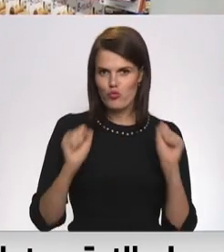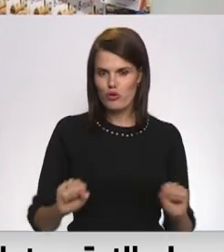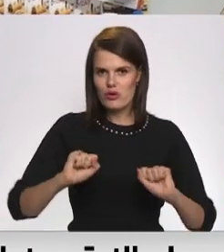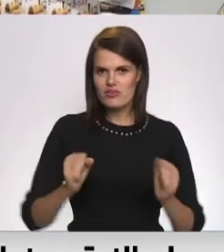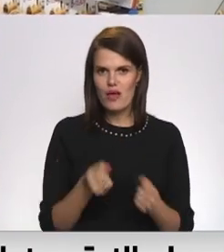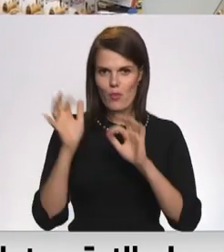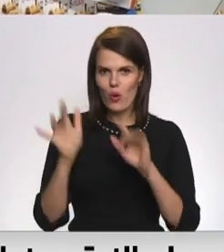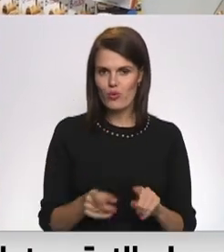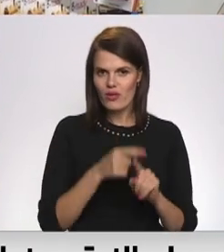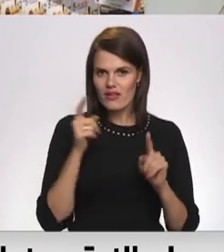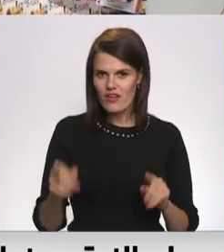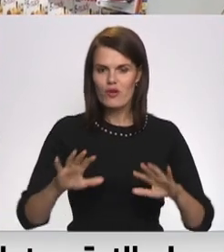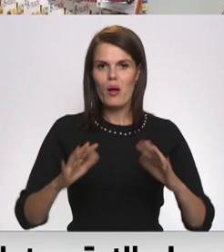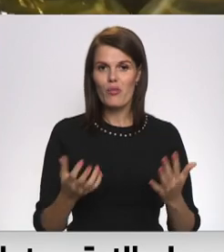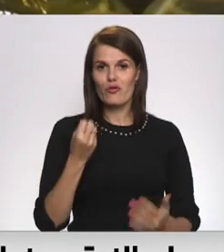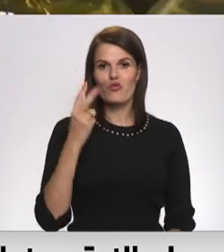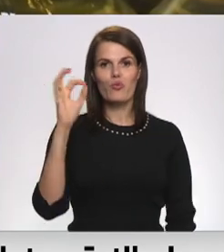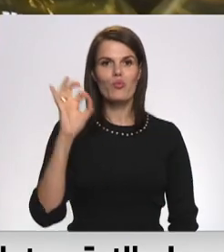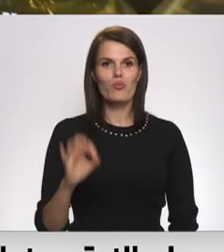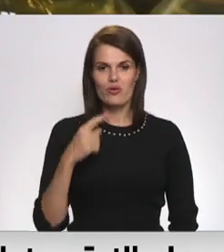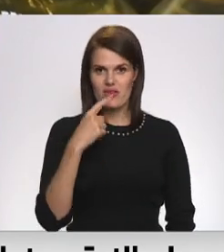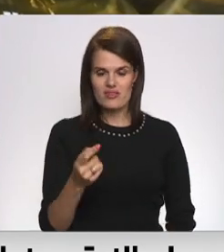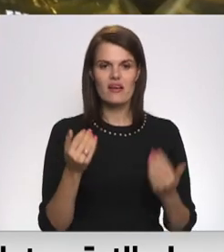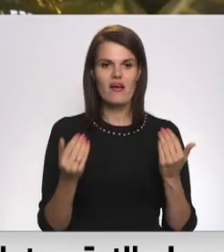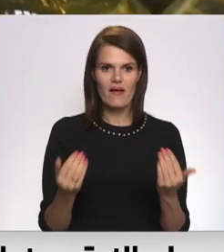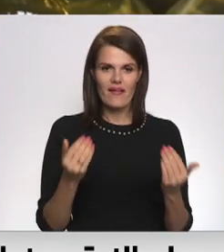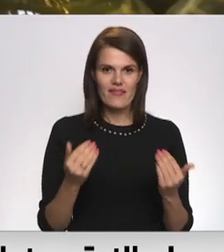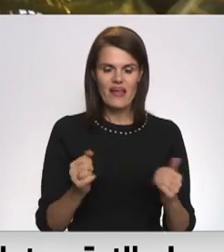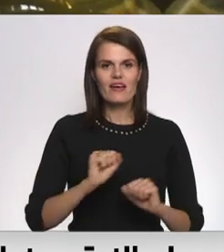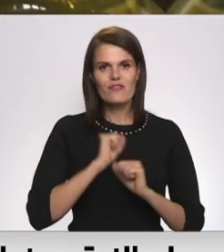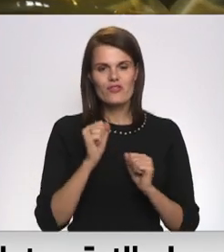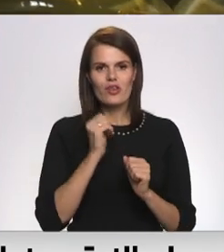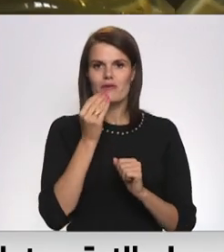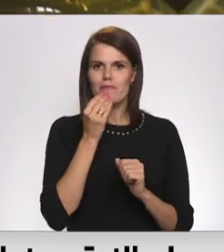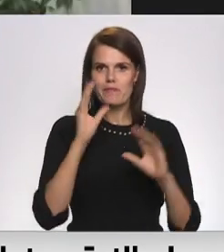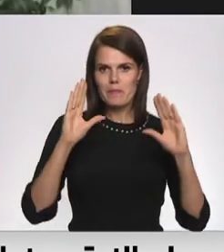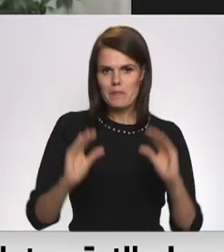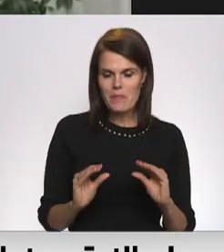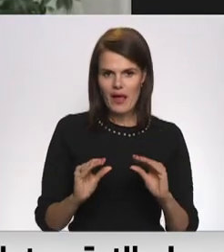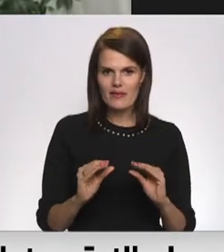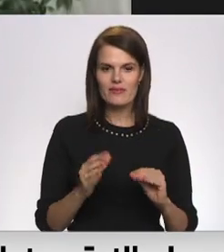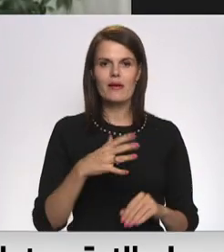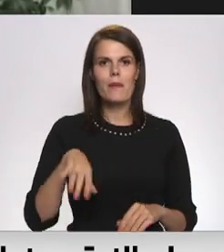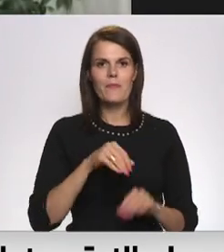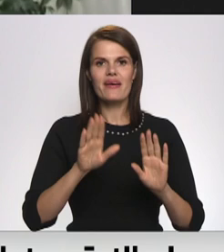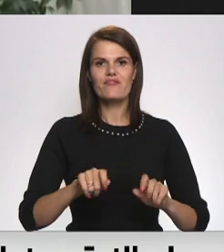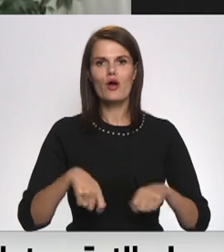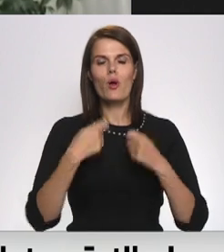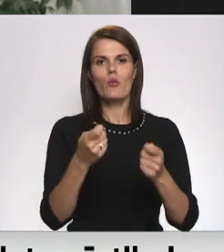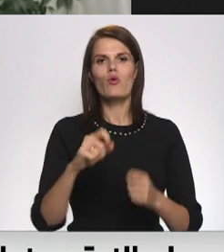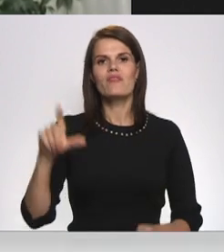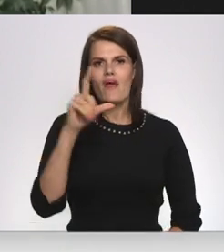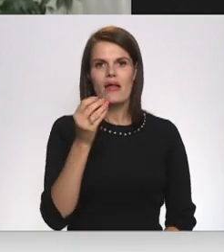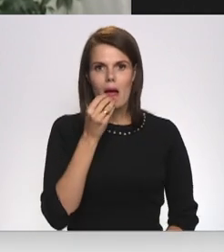sezonā, bet 12% norāda, ka jau šobrīd pat ierobežo maltīšu apjomu. Mēs varam dot vairāk pārtikas, taču to